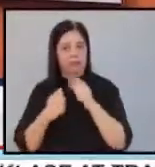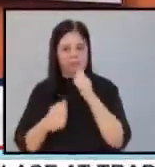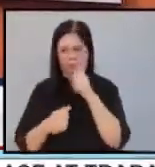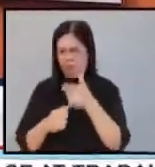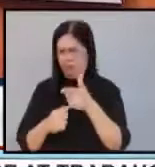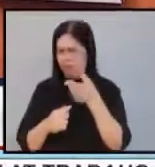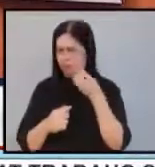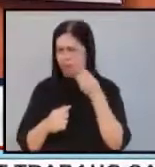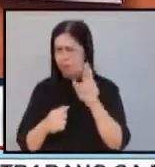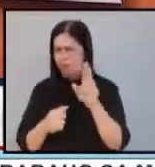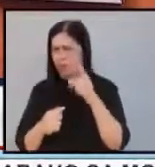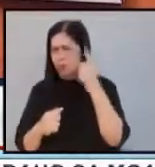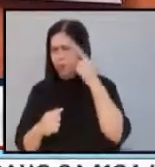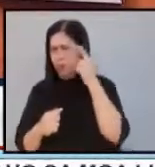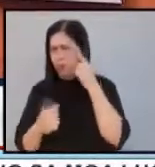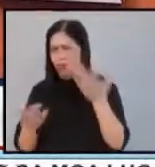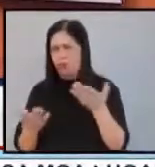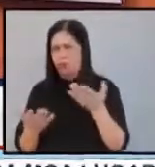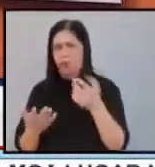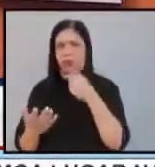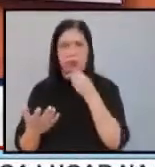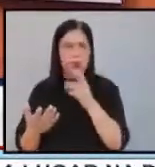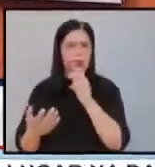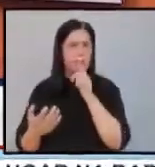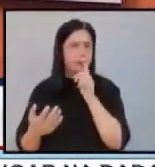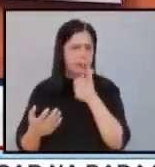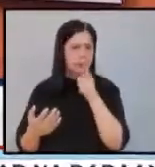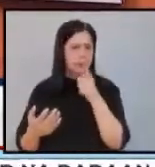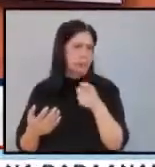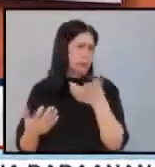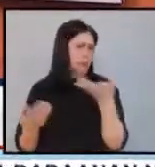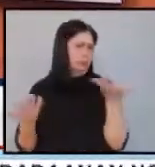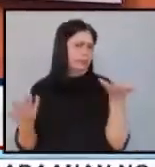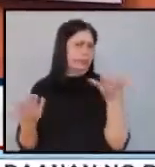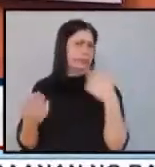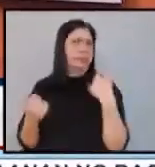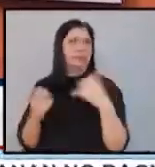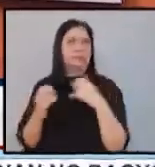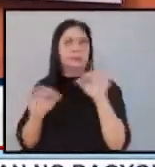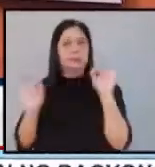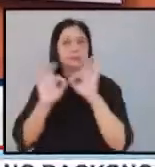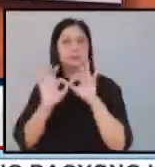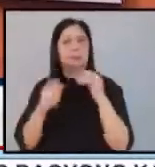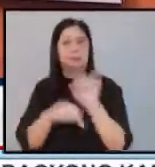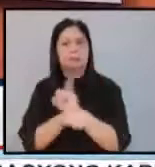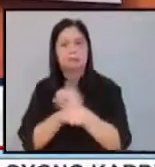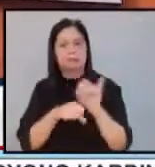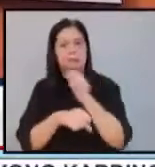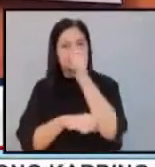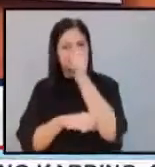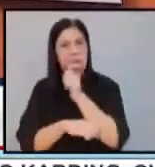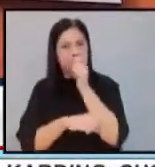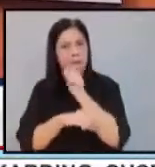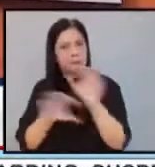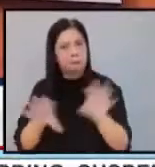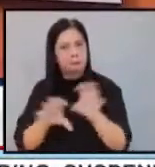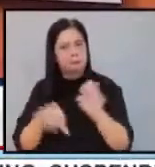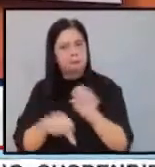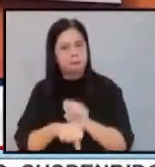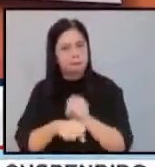ano, talaga maswerte ka talaga? Or it's a matter of sipag at syaga din?